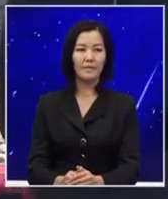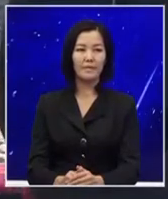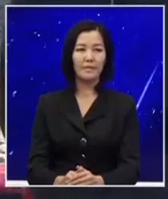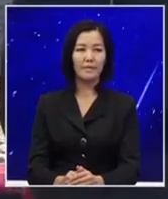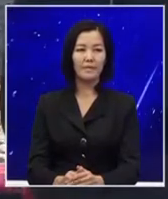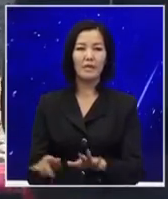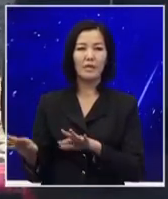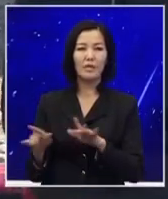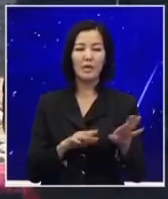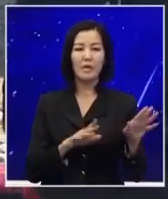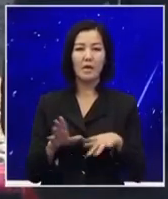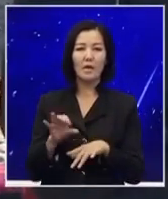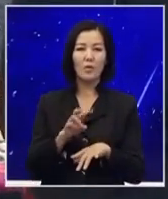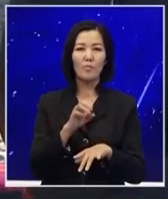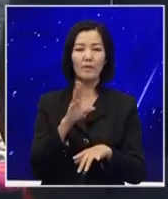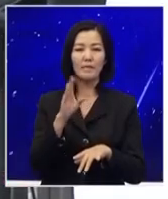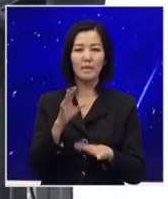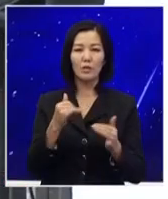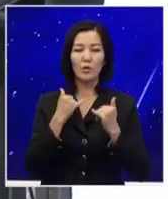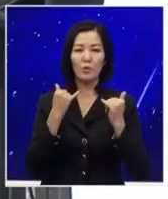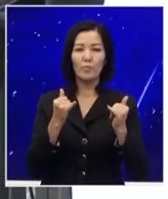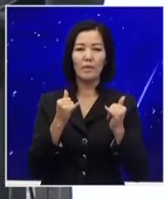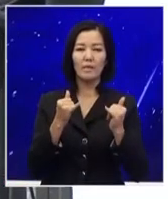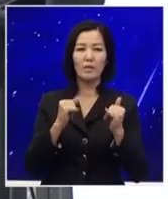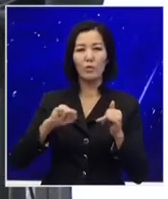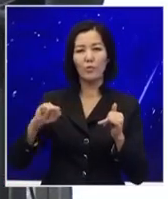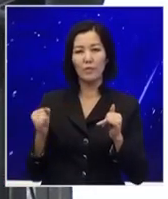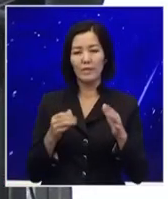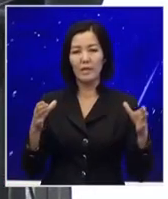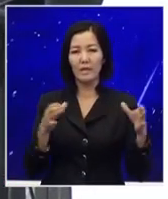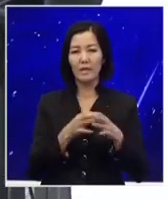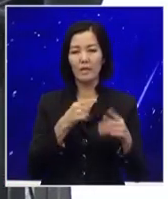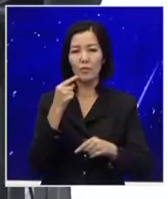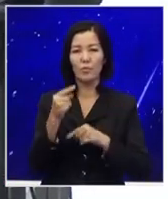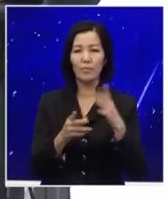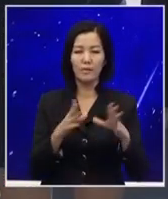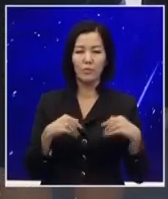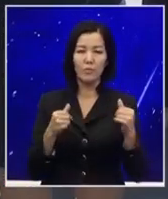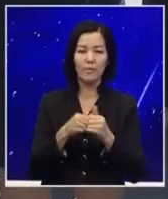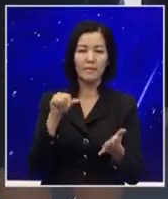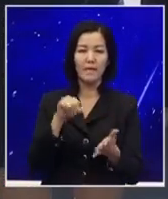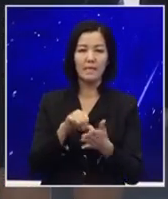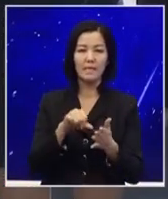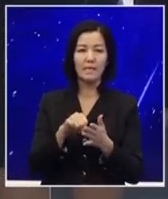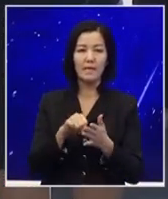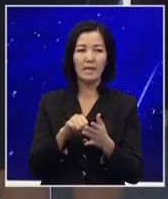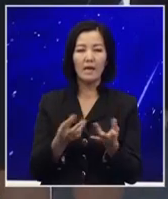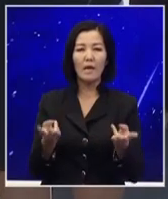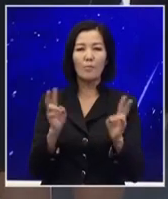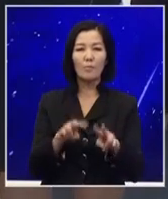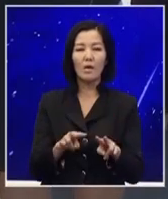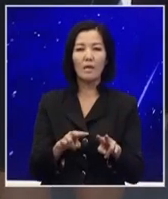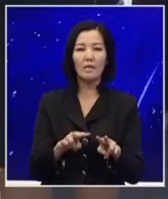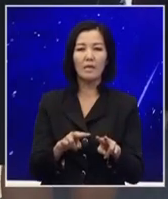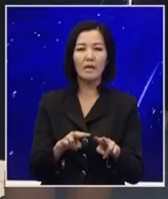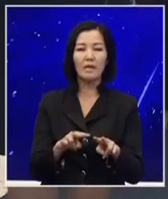Айтулы шараға Өмірсерік ағаны аса құрметтейтін зиялы қауым өкілдері, ізбасарлары мен ұрпақтары қатысты. Артына өшпес мұра қалдырған